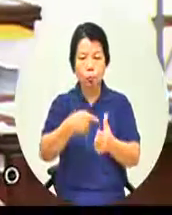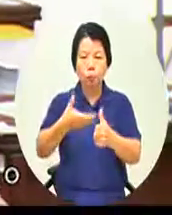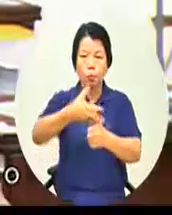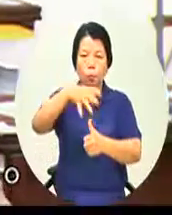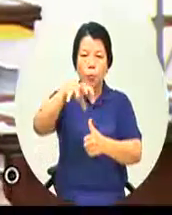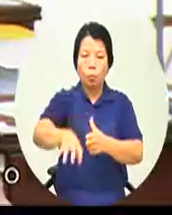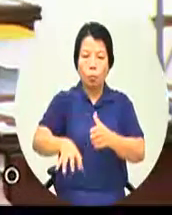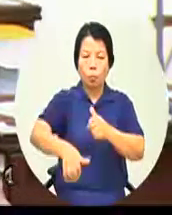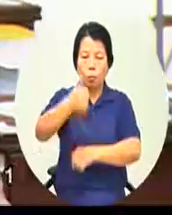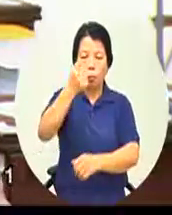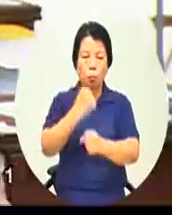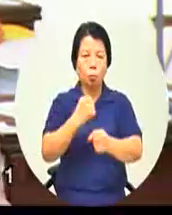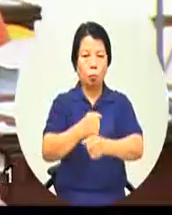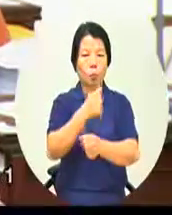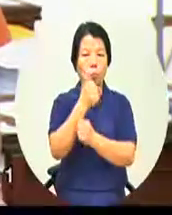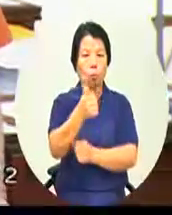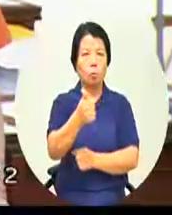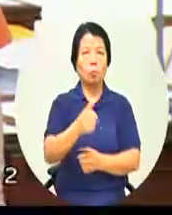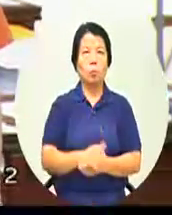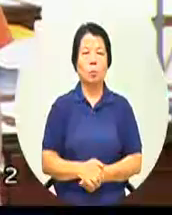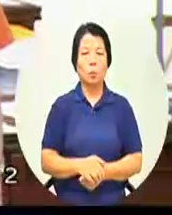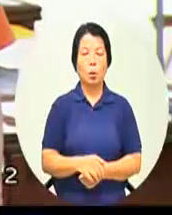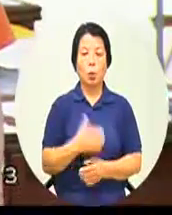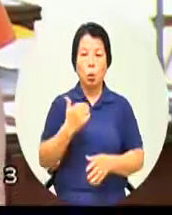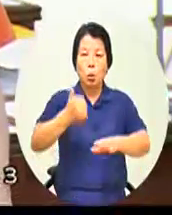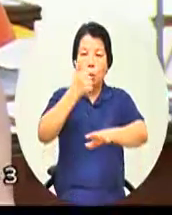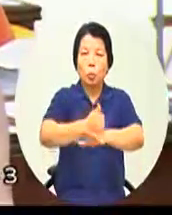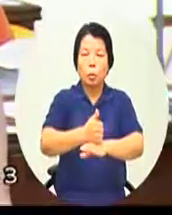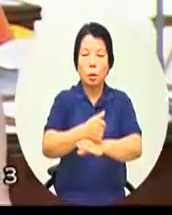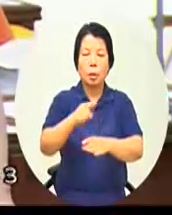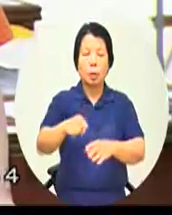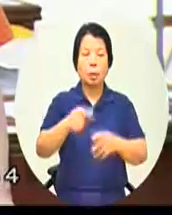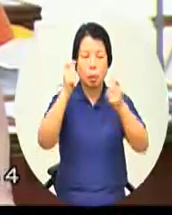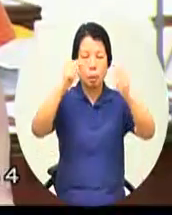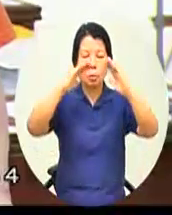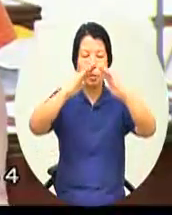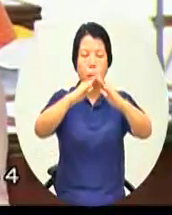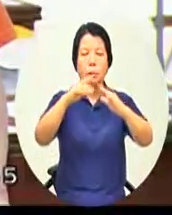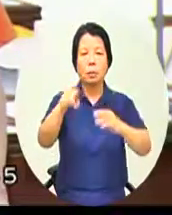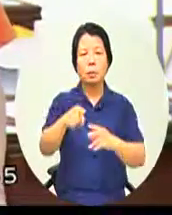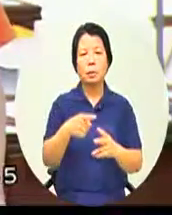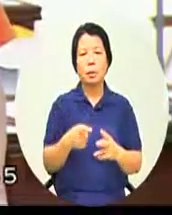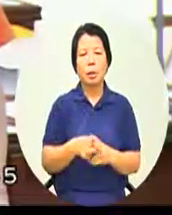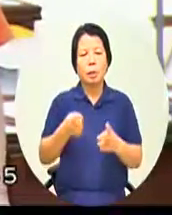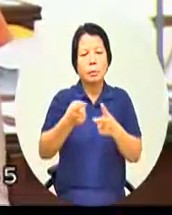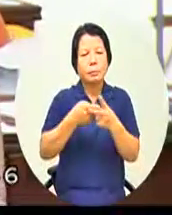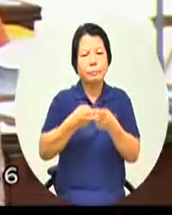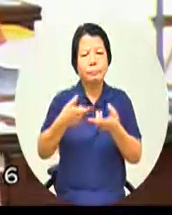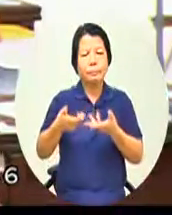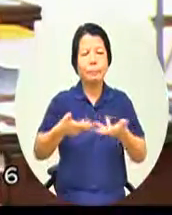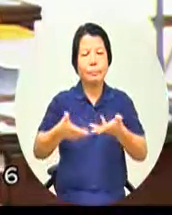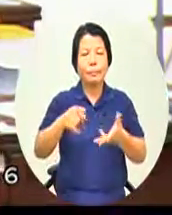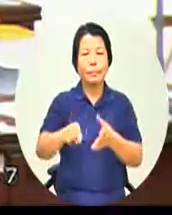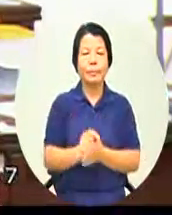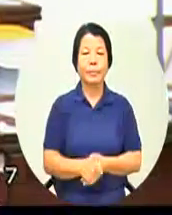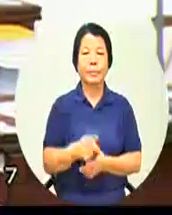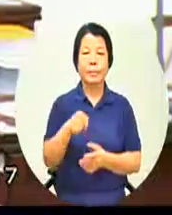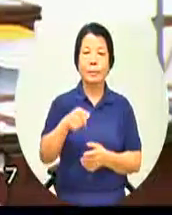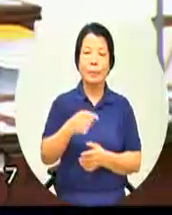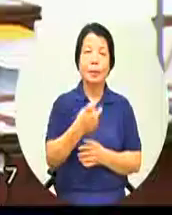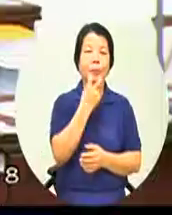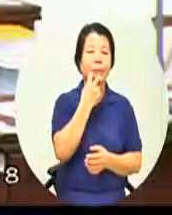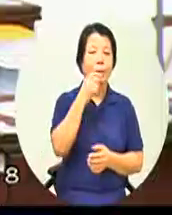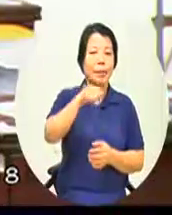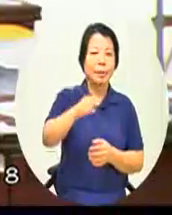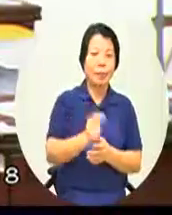以你的学经历来讲，对不对？高雄市这就是小 case 啦，对不对？咱公司你嘛是地中央嘛是哈，有那经过大风大浪